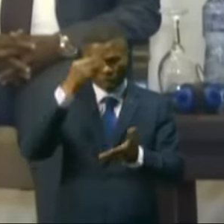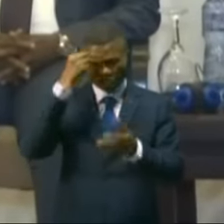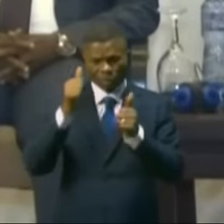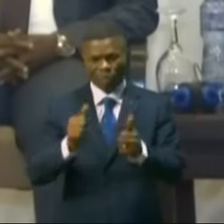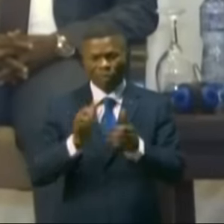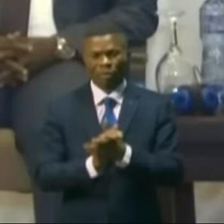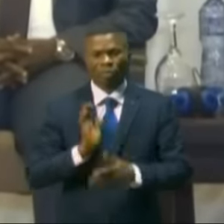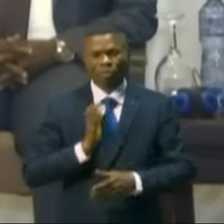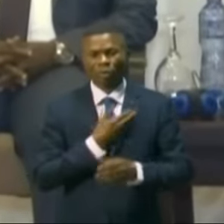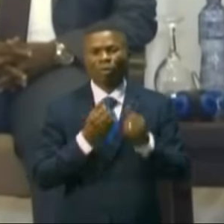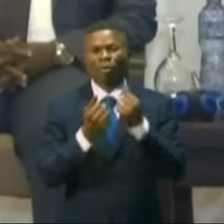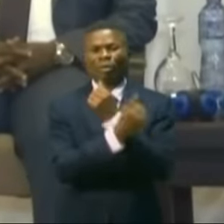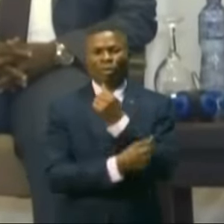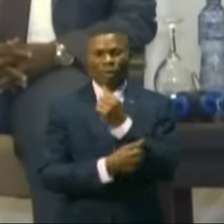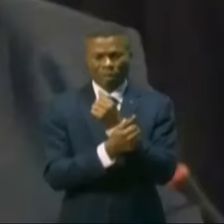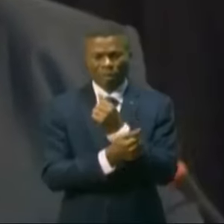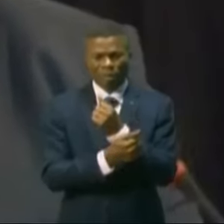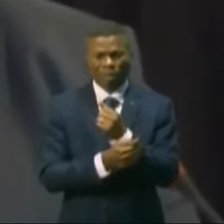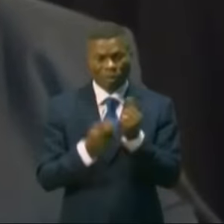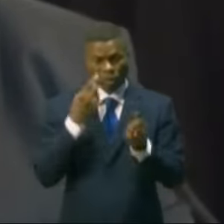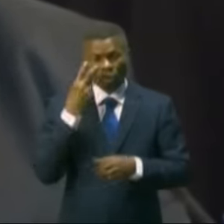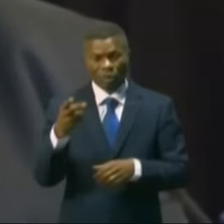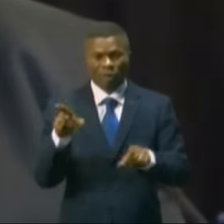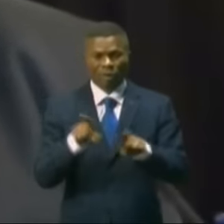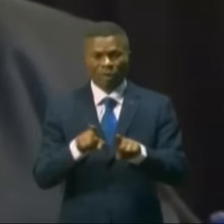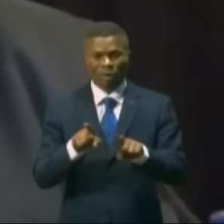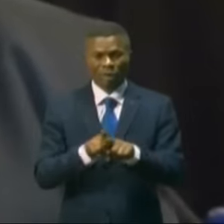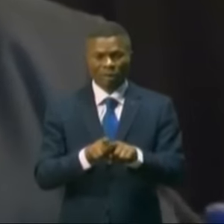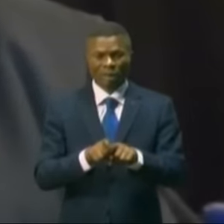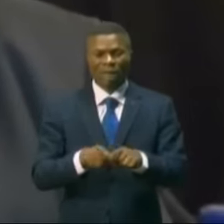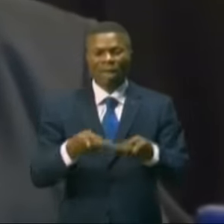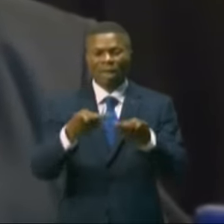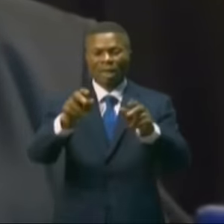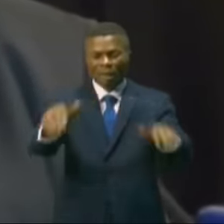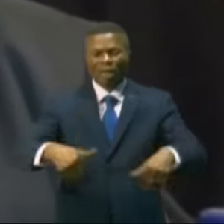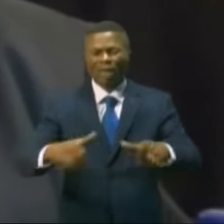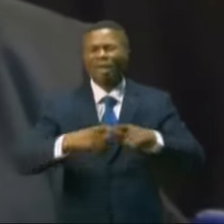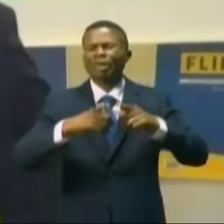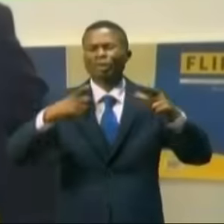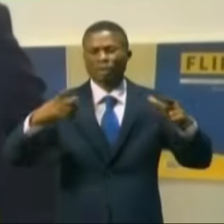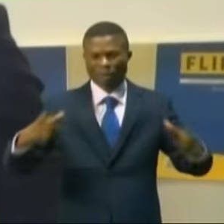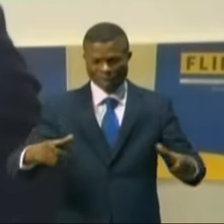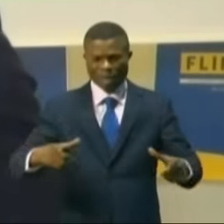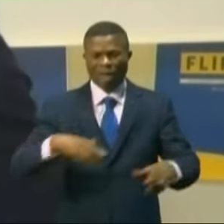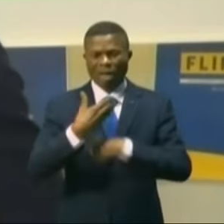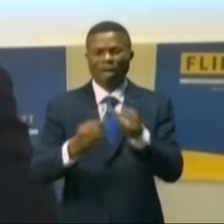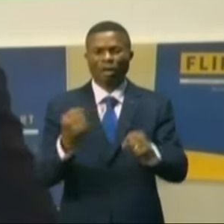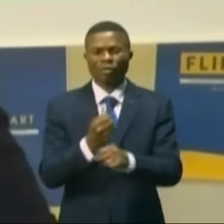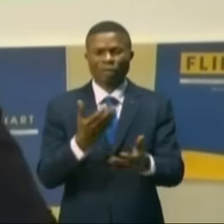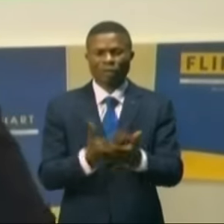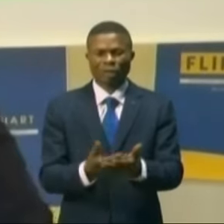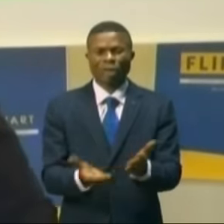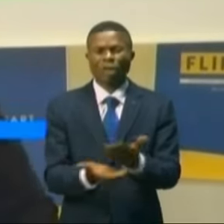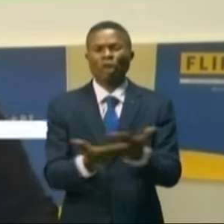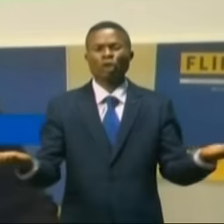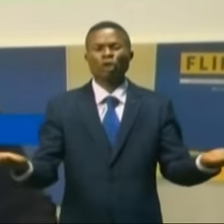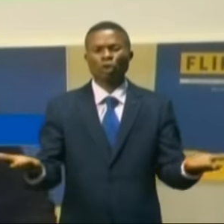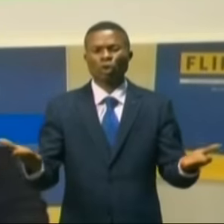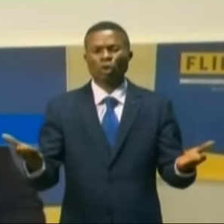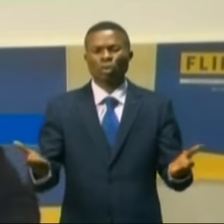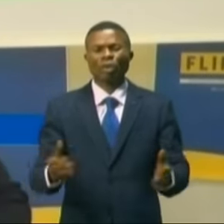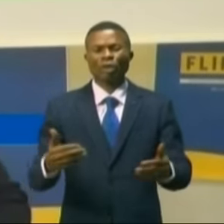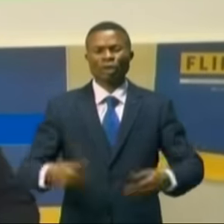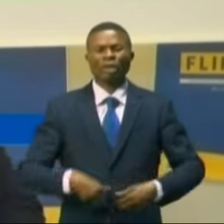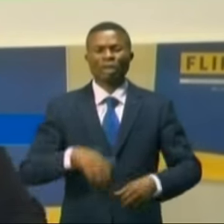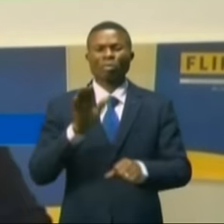notre pays, je le considère encore comme un vaste champ d'employabilité, où le chômage de la